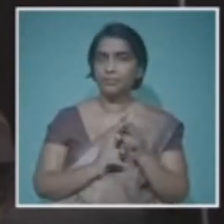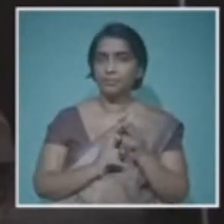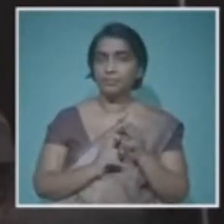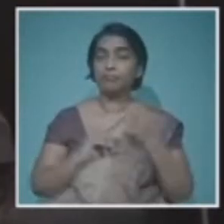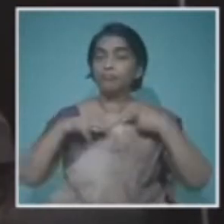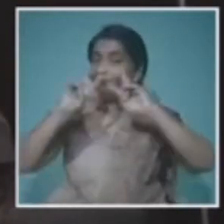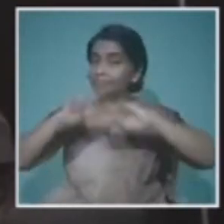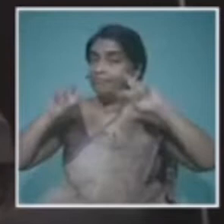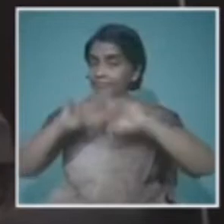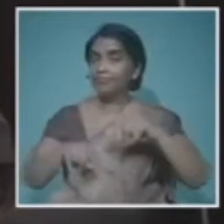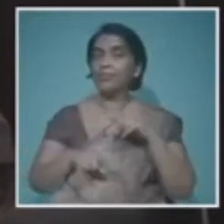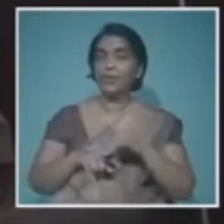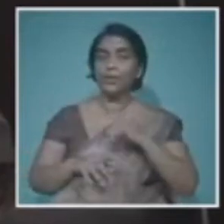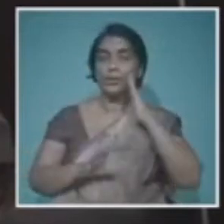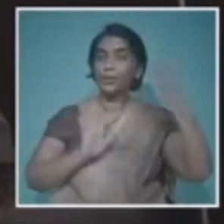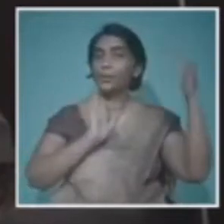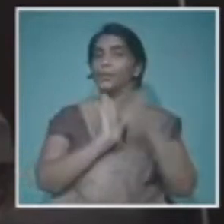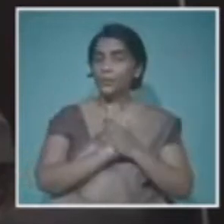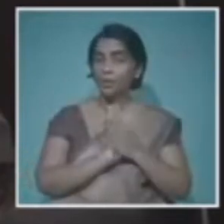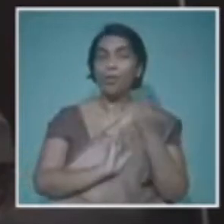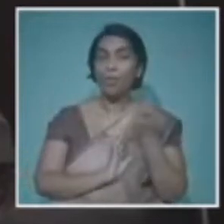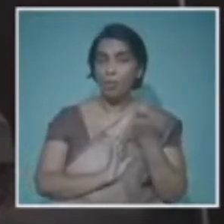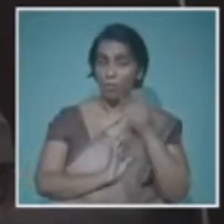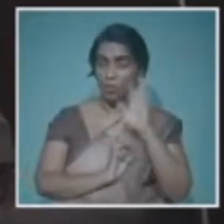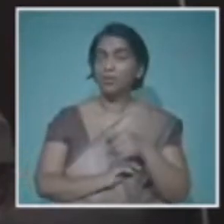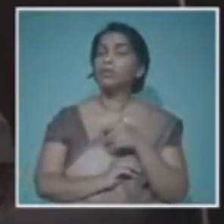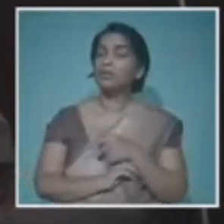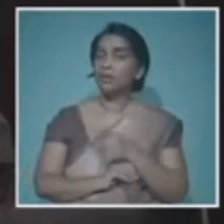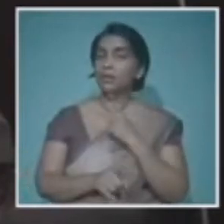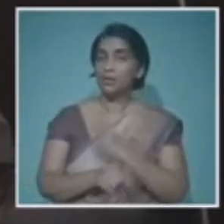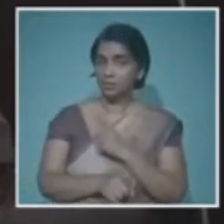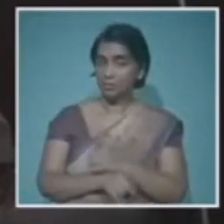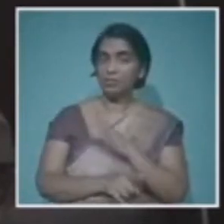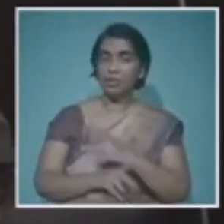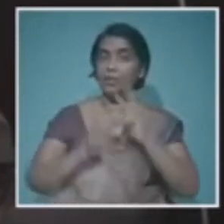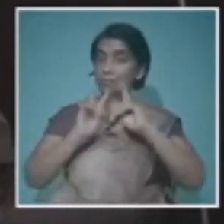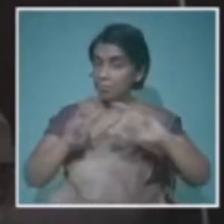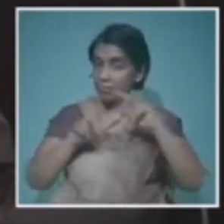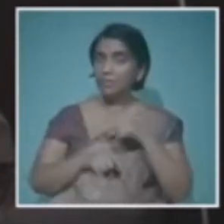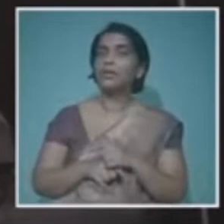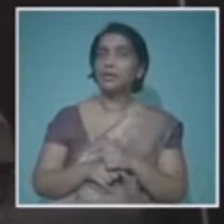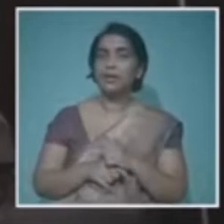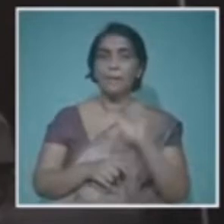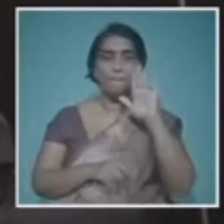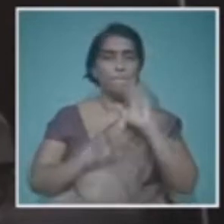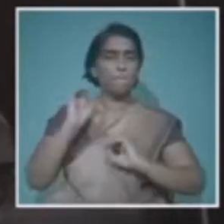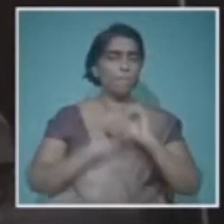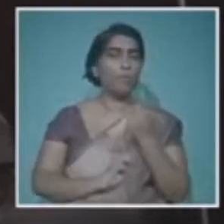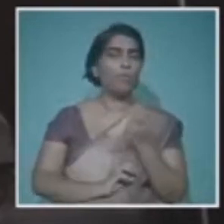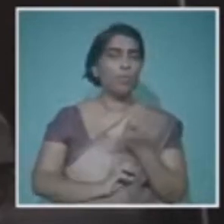වලින් ඒ විදේශ එක එන මුදල් වලිනොත් ඒ ආචාර්යවරුන්ට එන රිසර්ච් වලිනොත් 100%ක මුදලක්